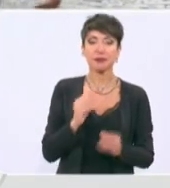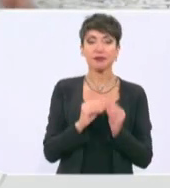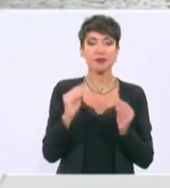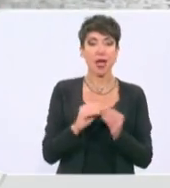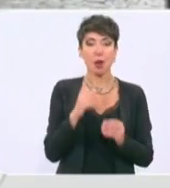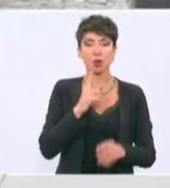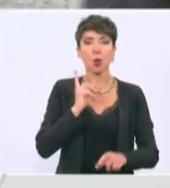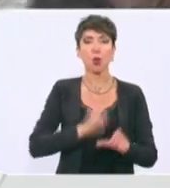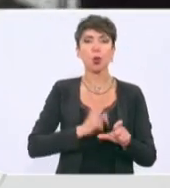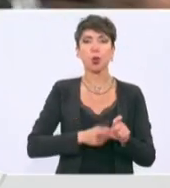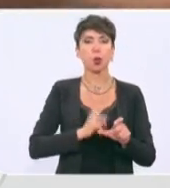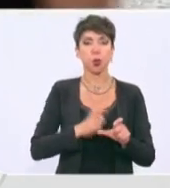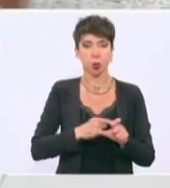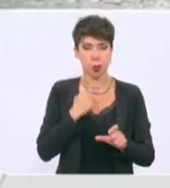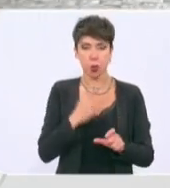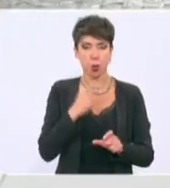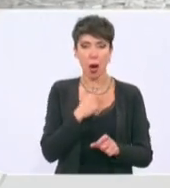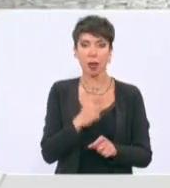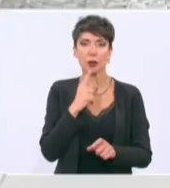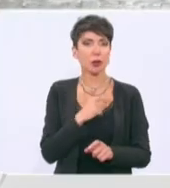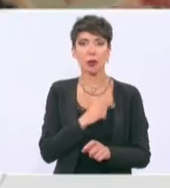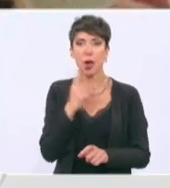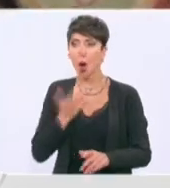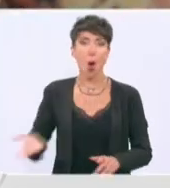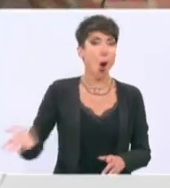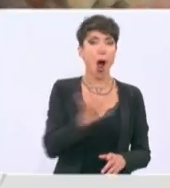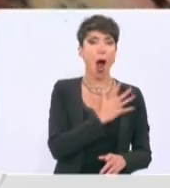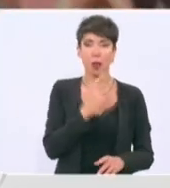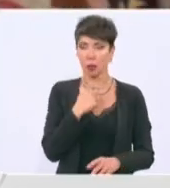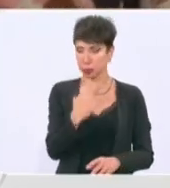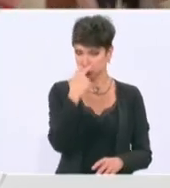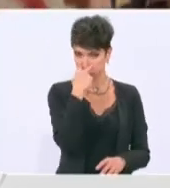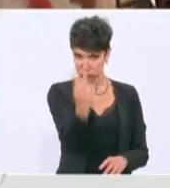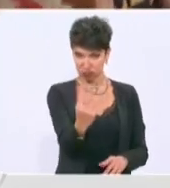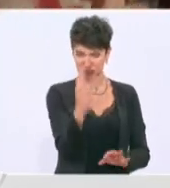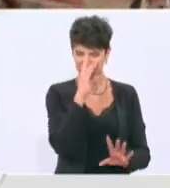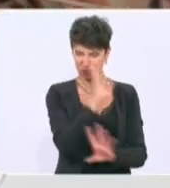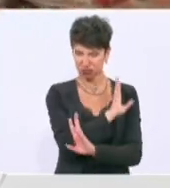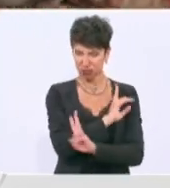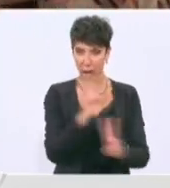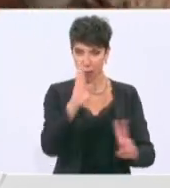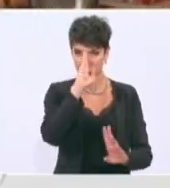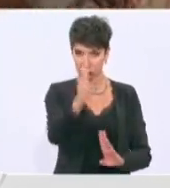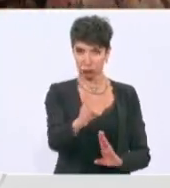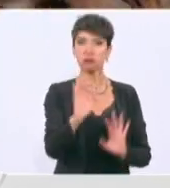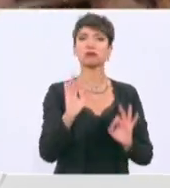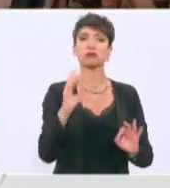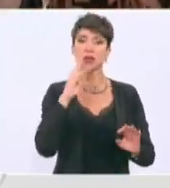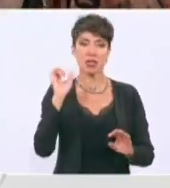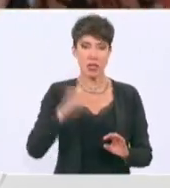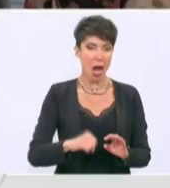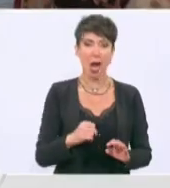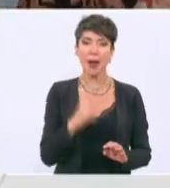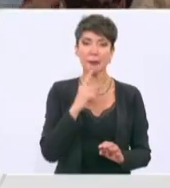κοιτάει τον ελληνικό λαό, όχι μόνο τους ψηφοφόρους του, όλον τον ελληνικό λαό στα μάτια και ξεκάθαρα δηλώνει ότι για χατήρι